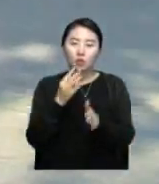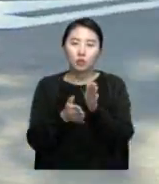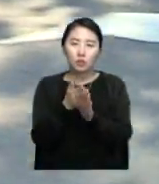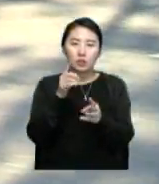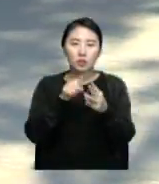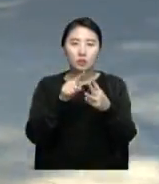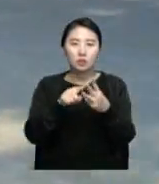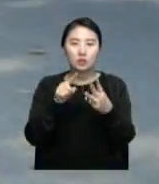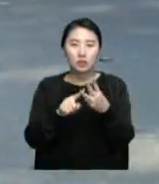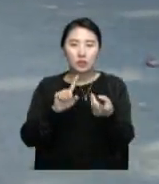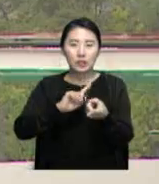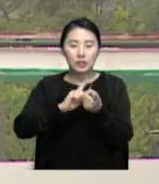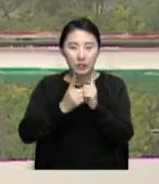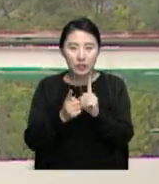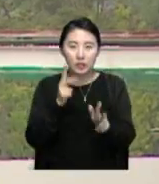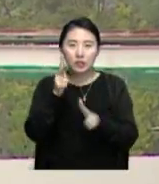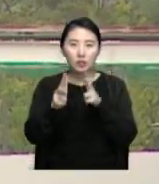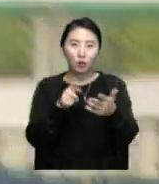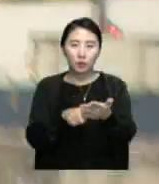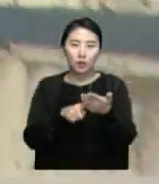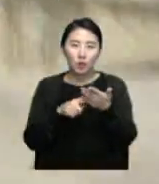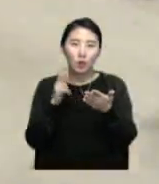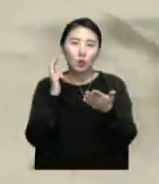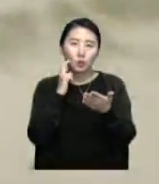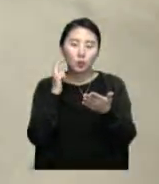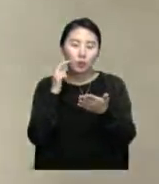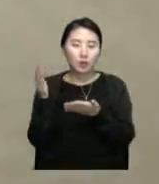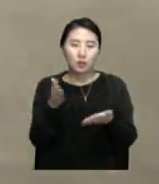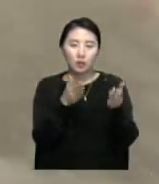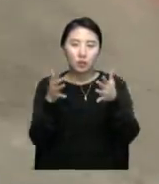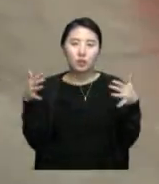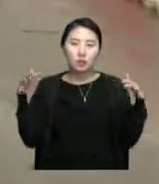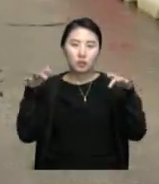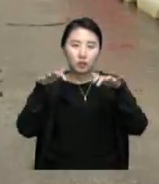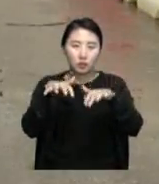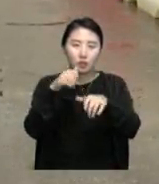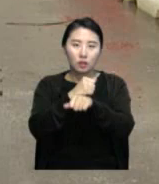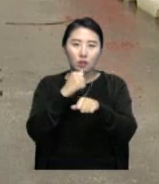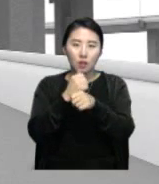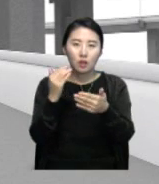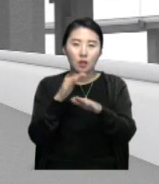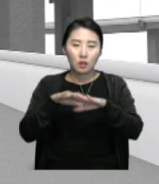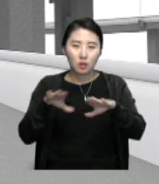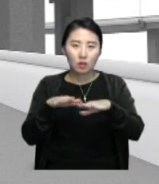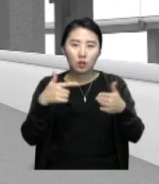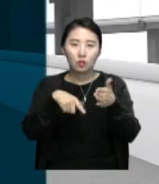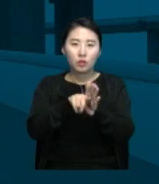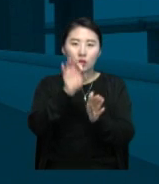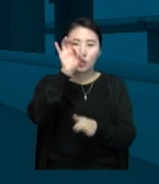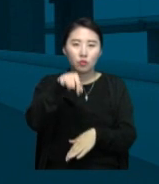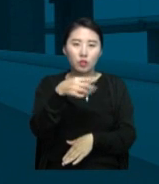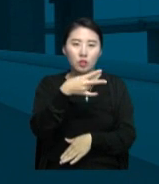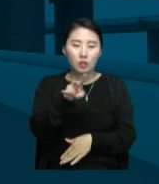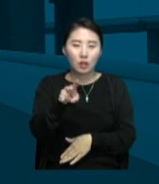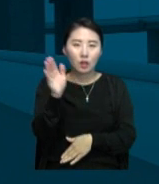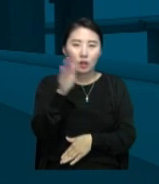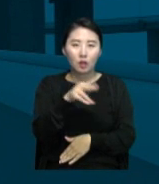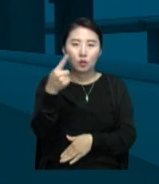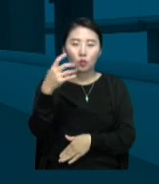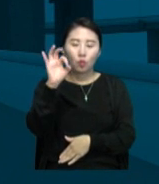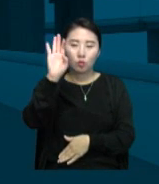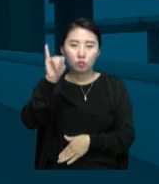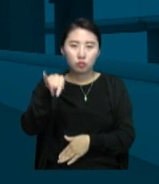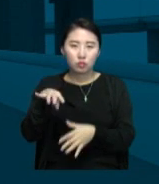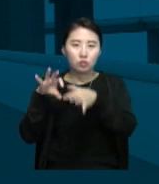세 가지 대체 사업을 내놨습니다. 송파대로로 몰리는 교통량을 분산하기 위해 위례신도시에서 동부간선 도로를